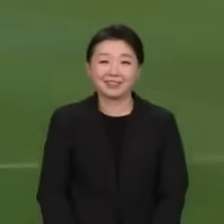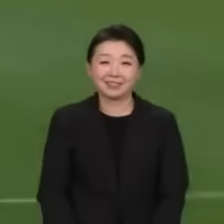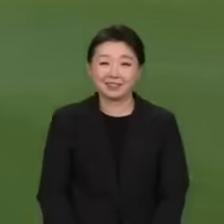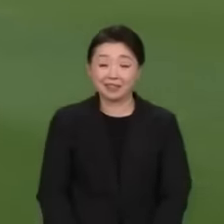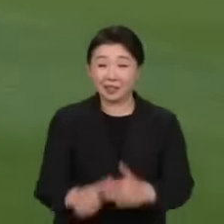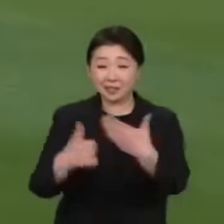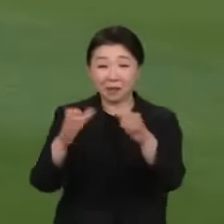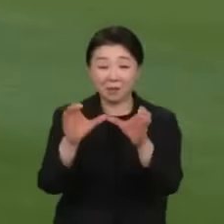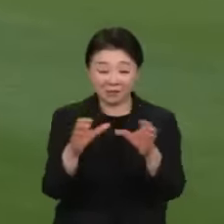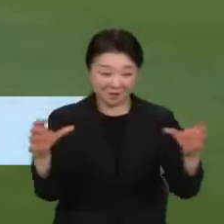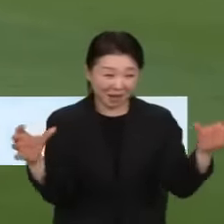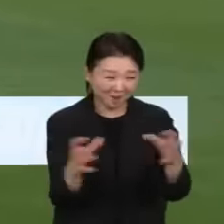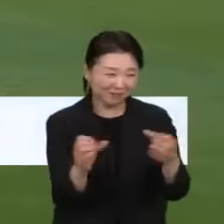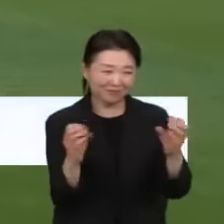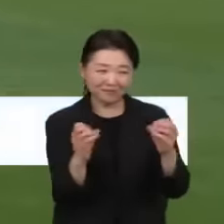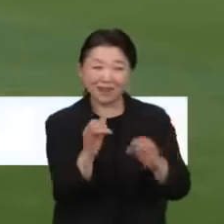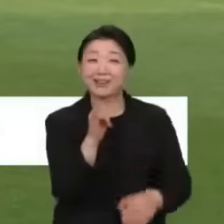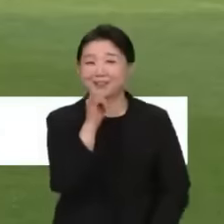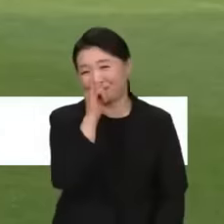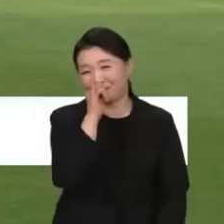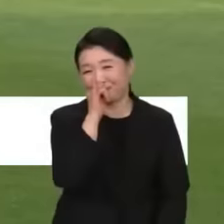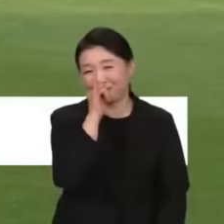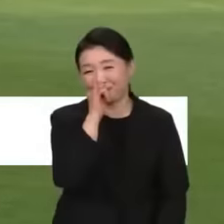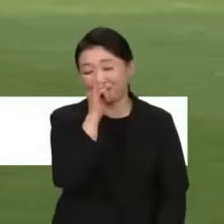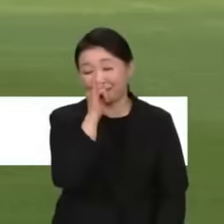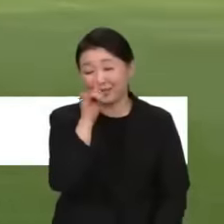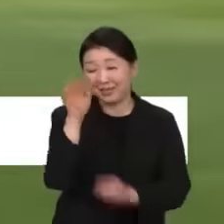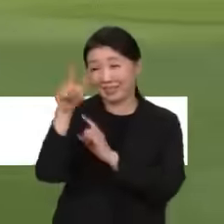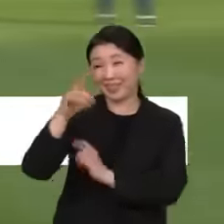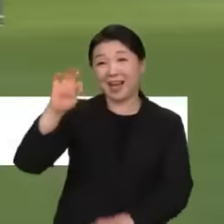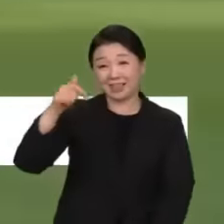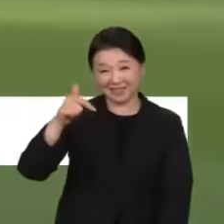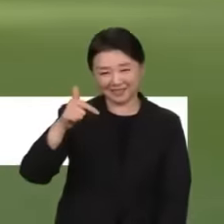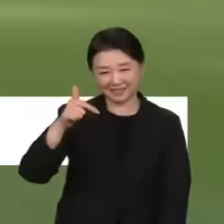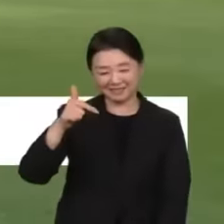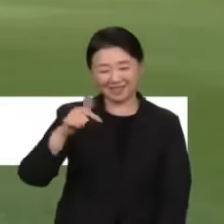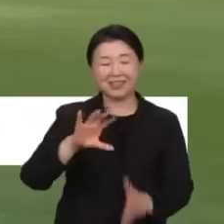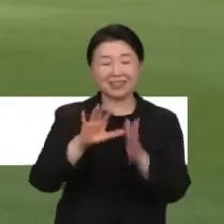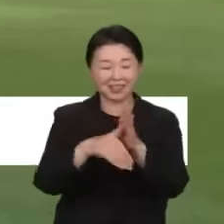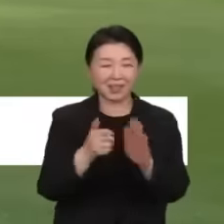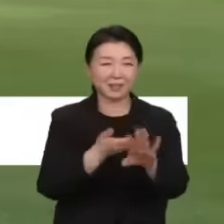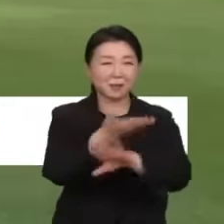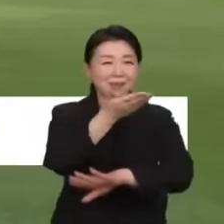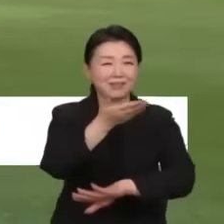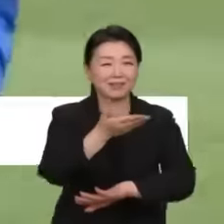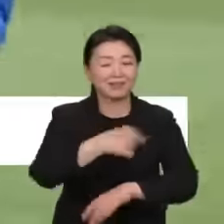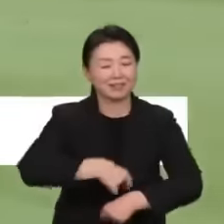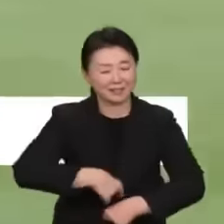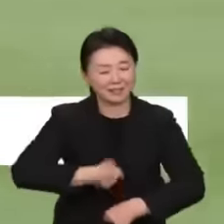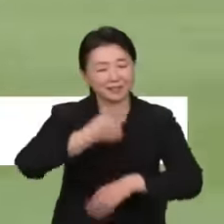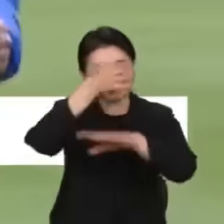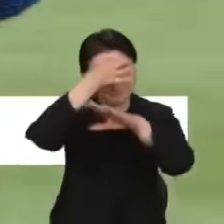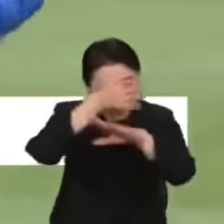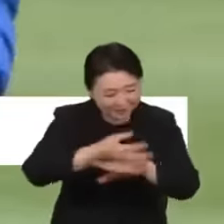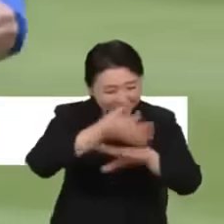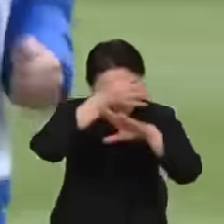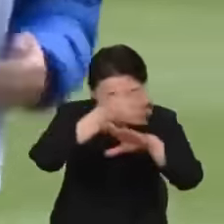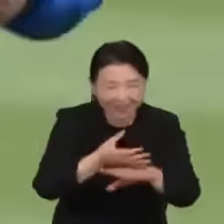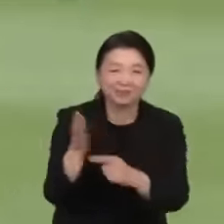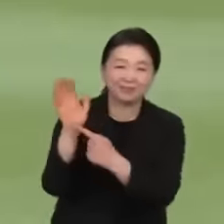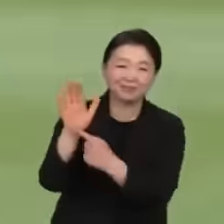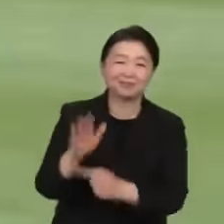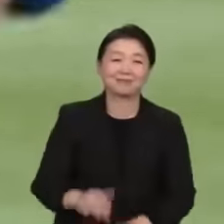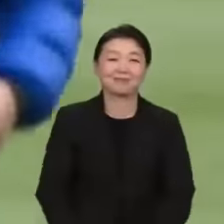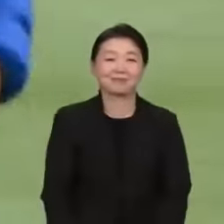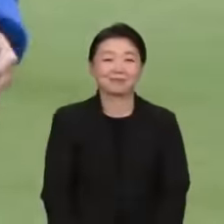대표팀이 한자리에 모여 이야기하는 시간을 가졌는데 이강인은 이 자리에서 선배들에게 다시 한번 진심으로 사과한 사실도 소개했습니다.